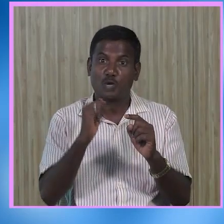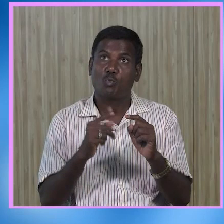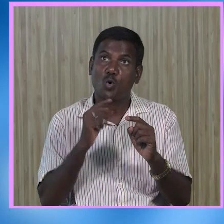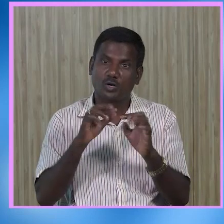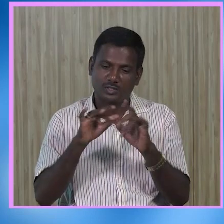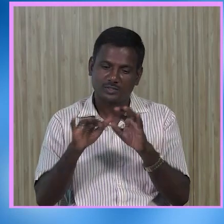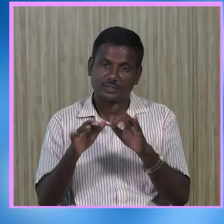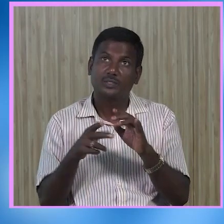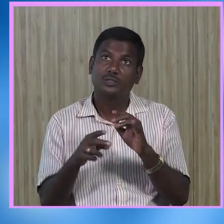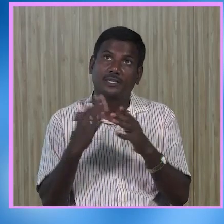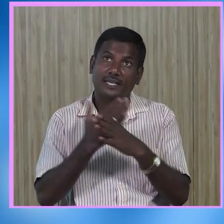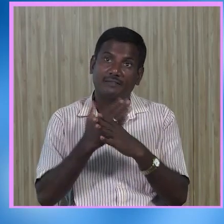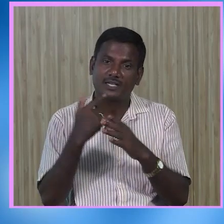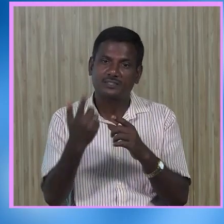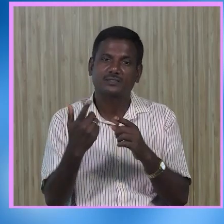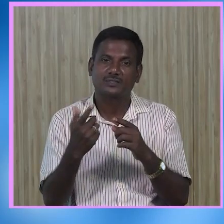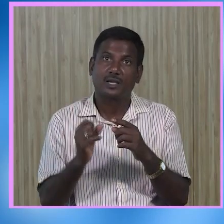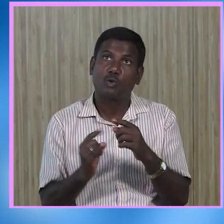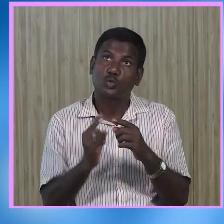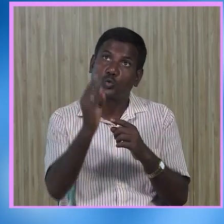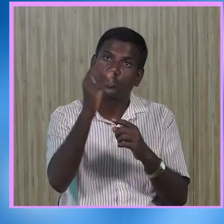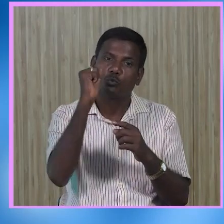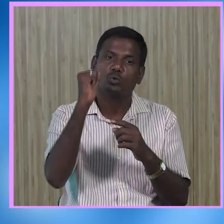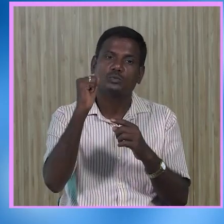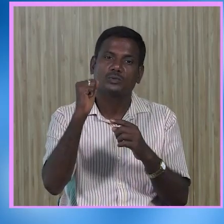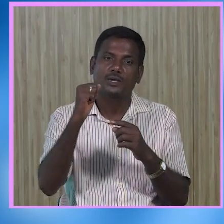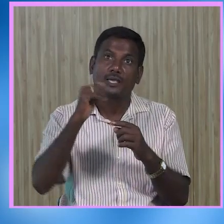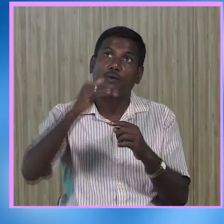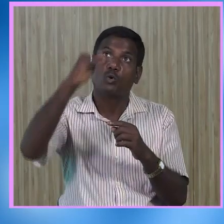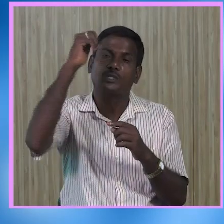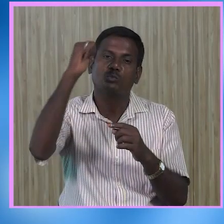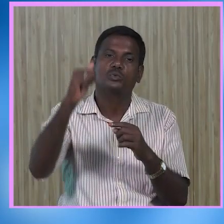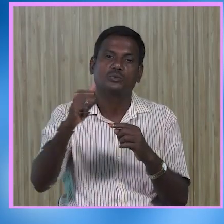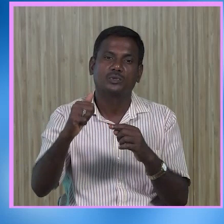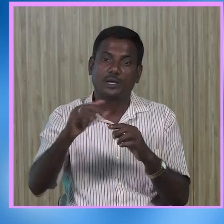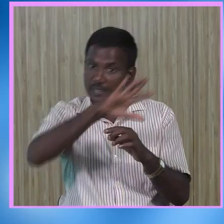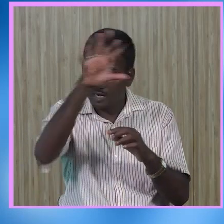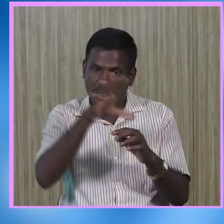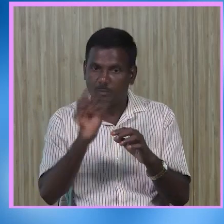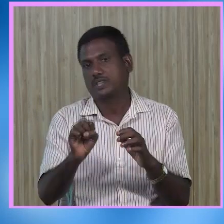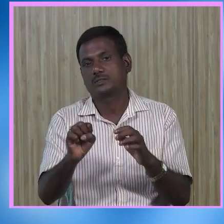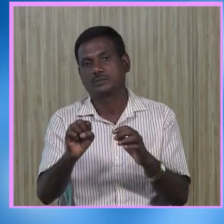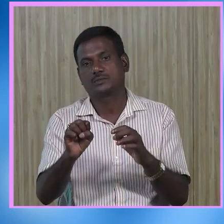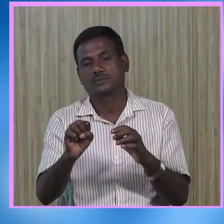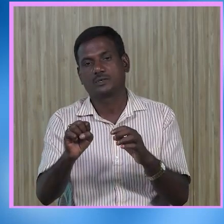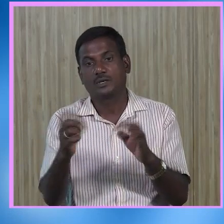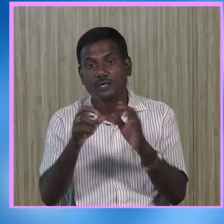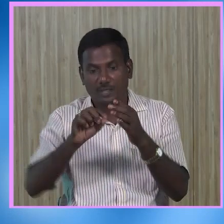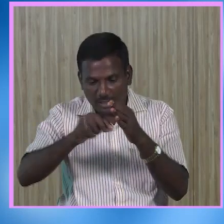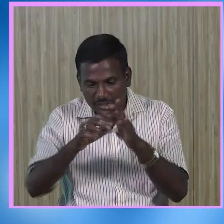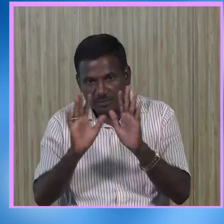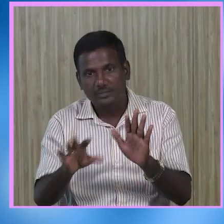போகணும், என்ன செய்யணும், எவ்வளோ தூரத்துக்கு போகணும், எவ்வளோ உயரத்துக்கு போகணும், இதெல்லாமே என்ன